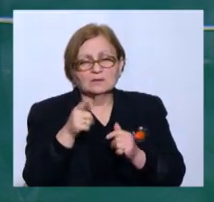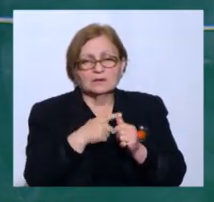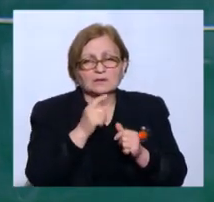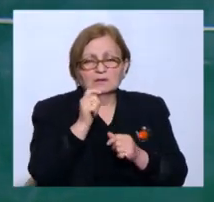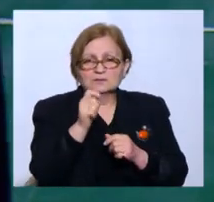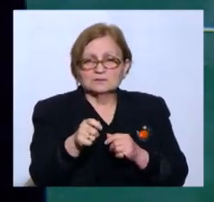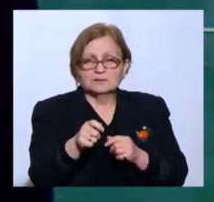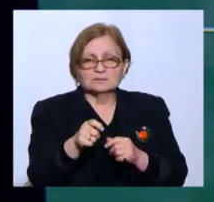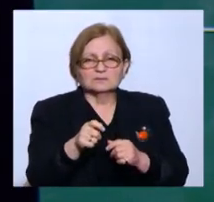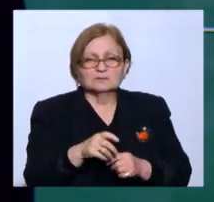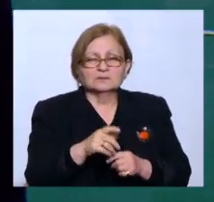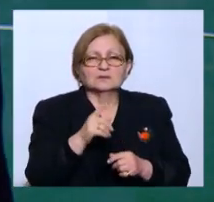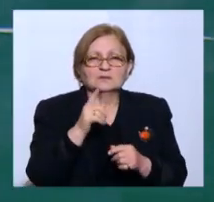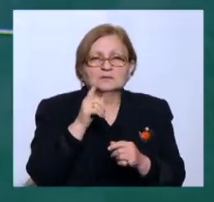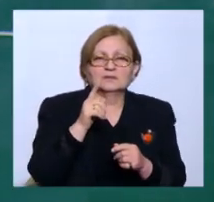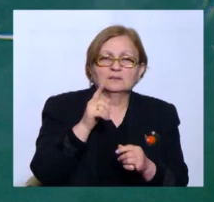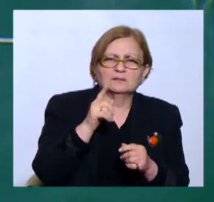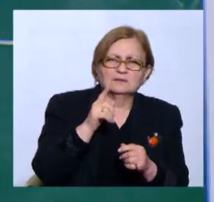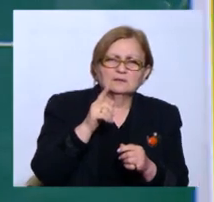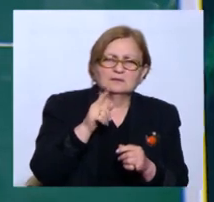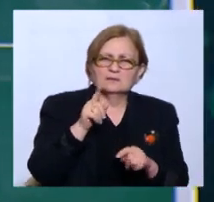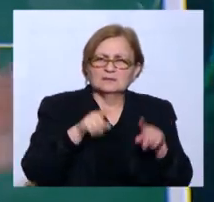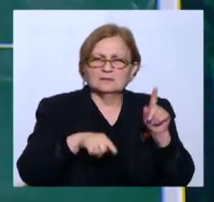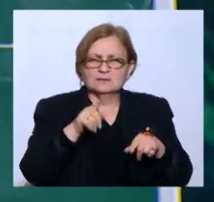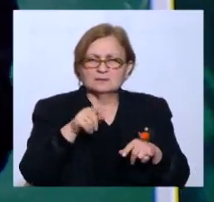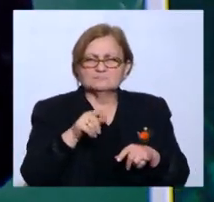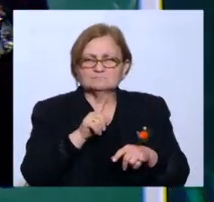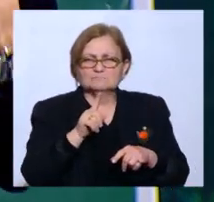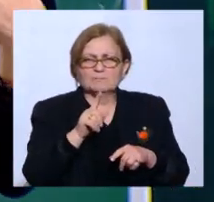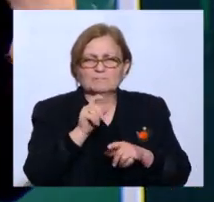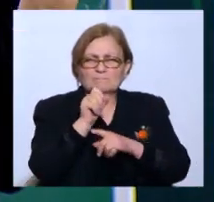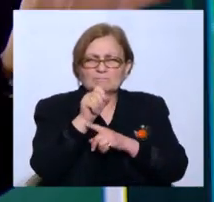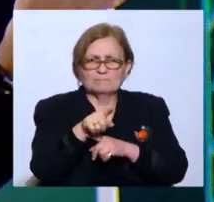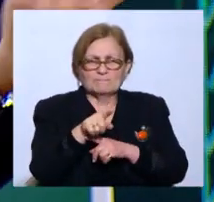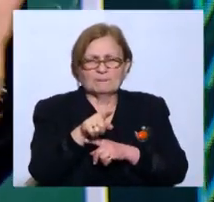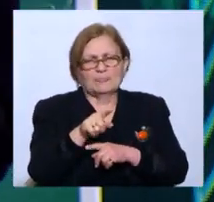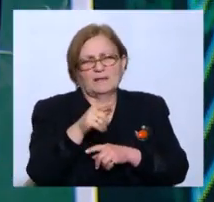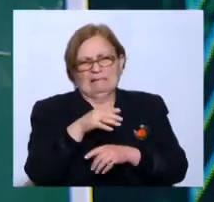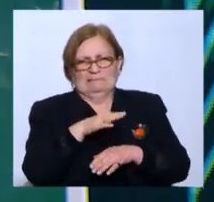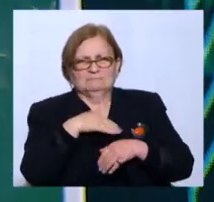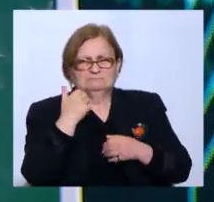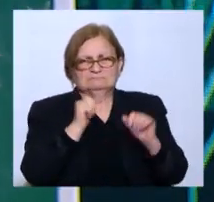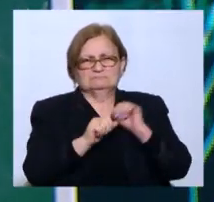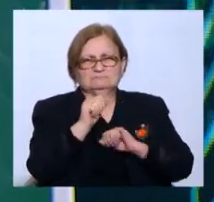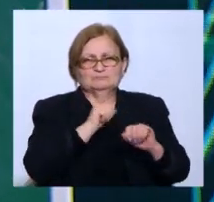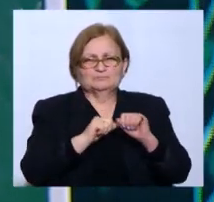მათემატიკის პრინციპი. ახლა პატარა გადახევას გავაკეთებ. ხანდახან თქვენ როცა გინდათ რამე დავალება თავიდან აირიდოთ,